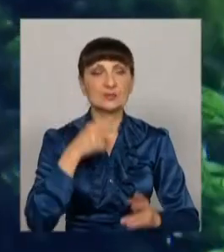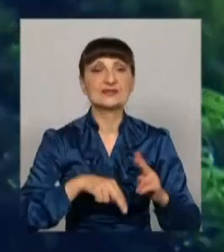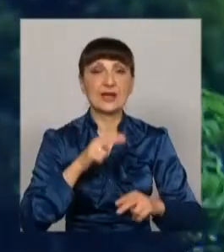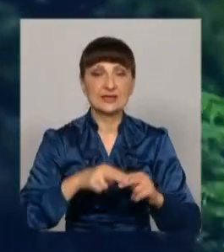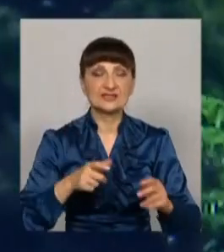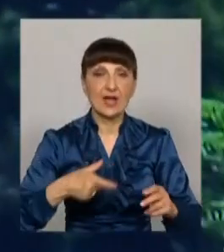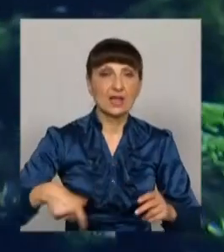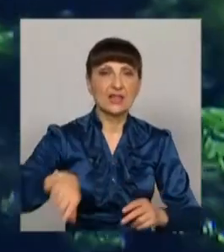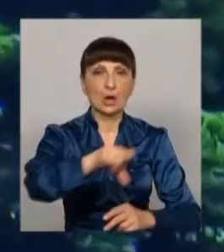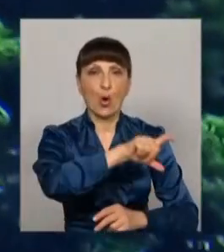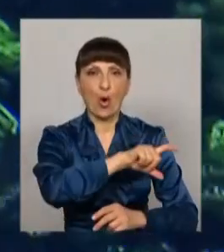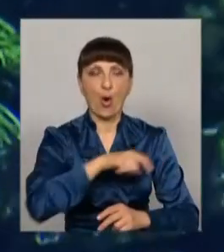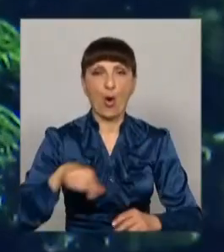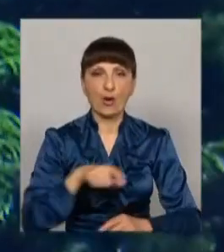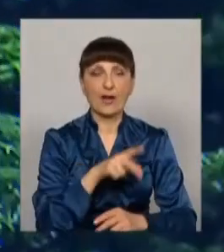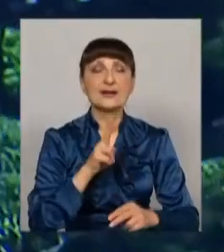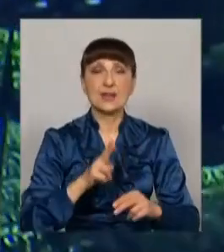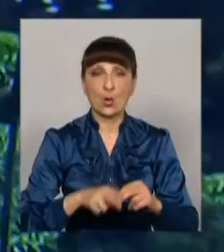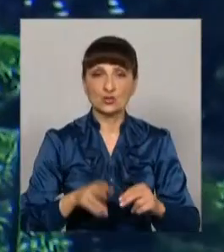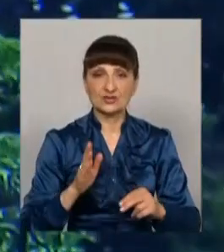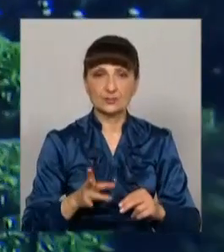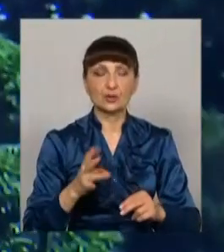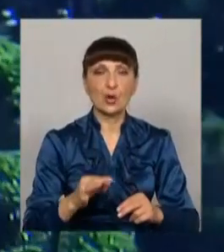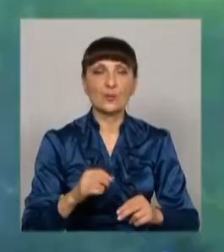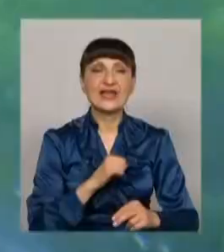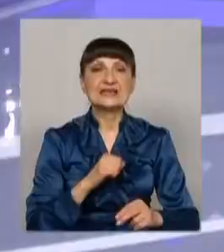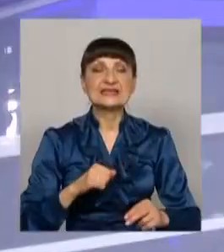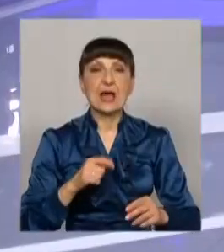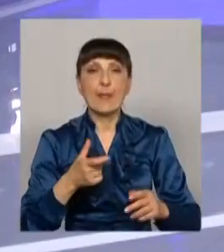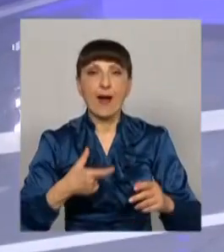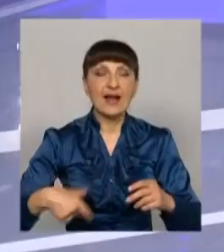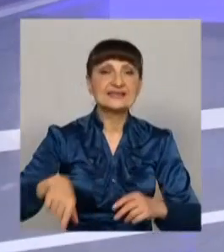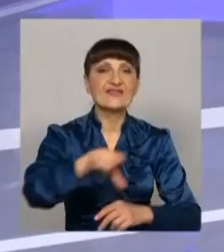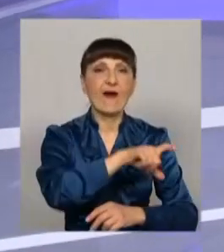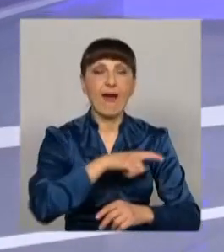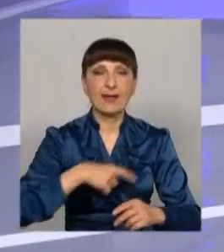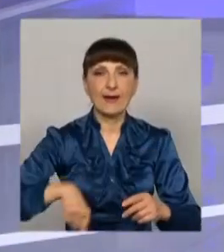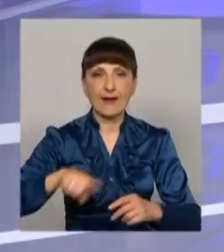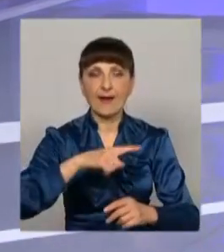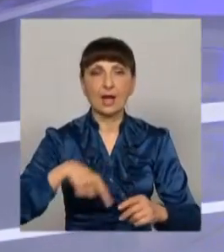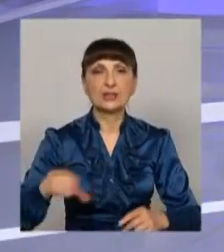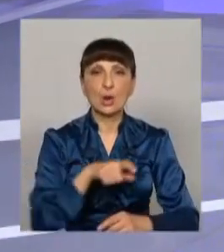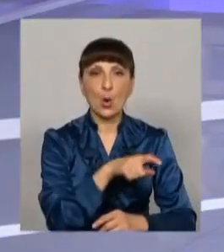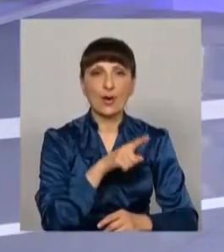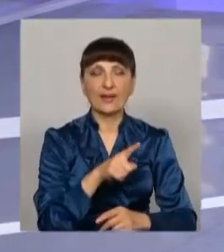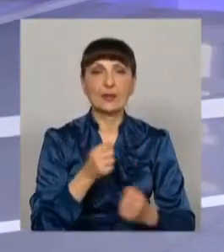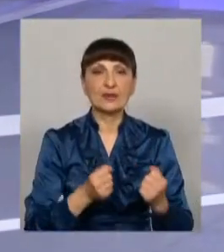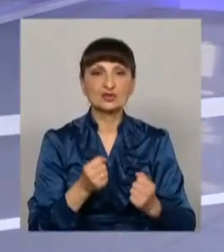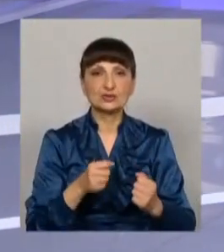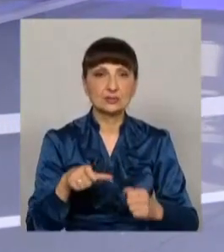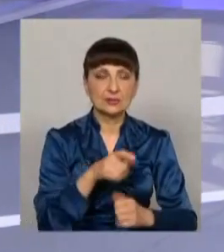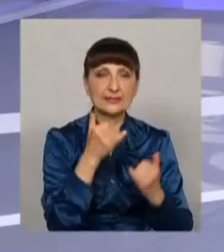строительство БАКАДа будет закончено. Но сам БАКАД, он не только как автодорога, это